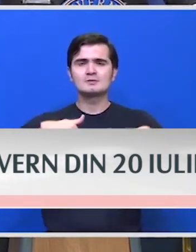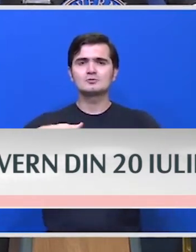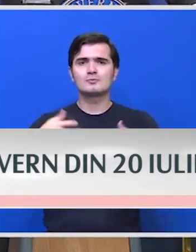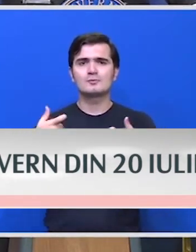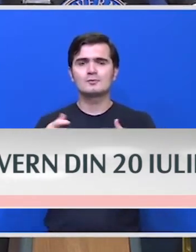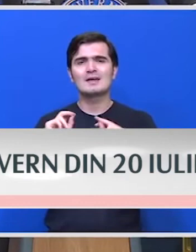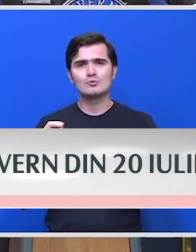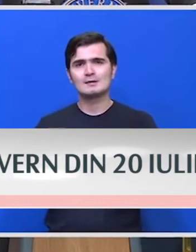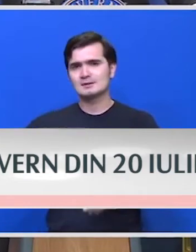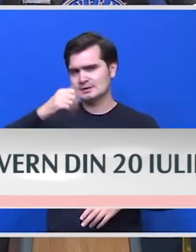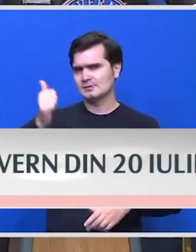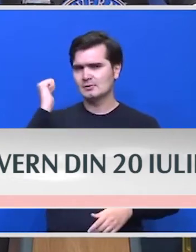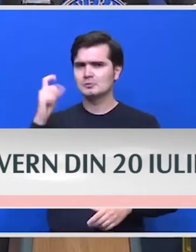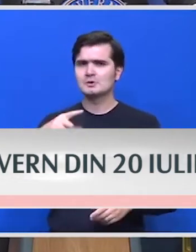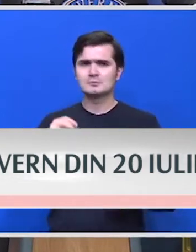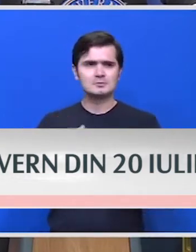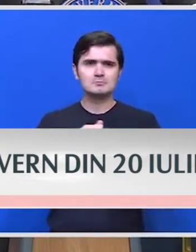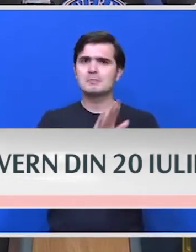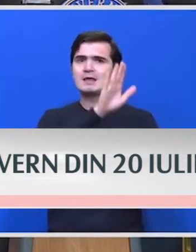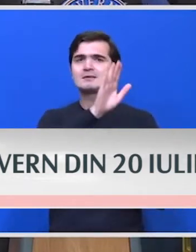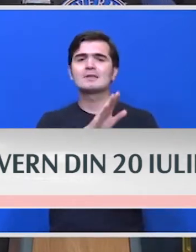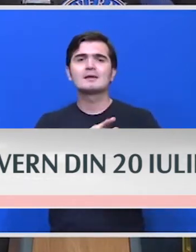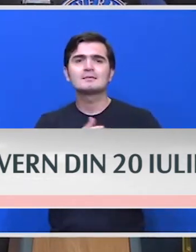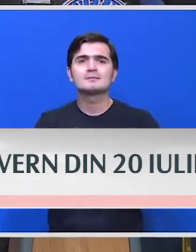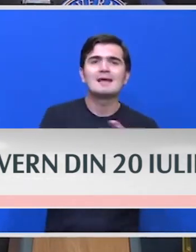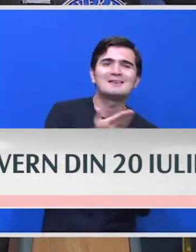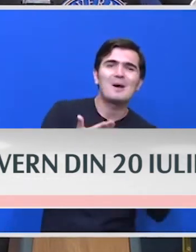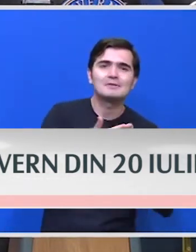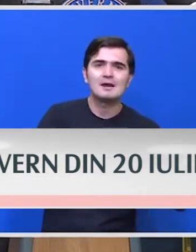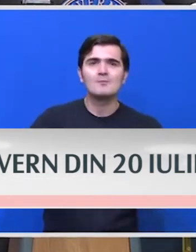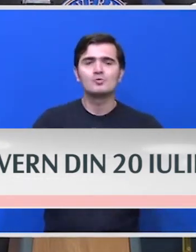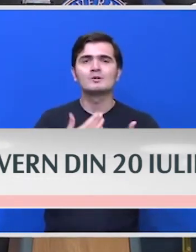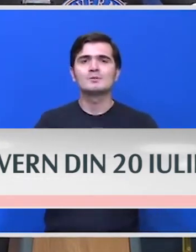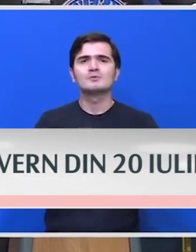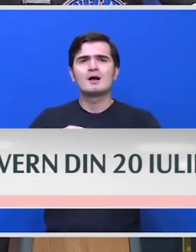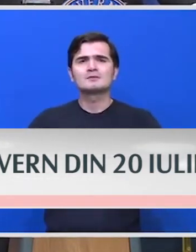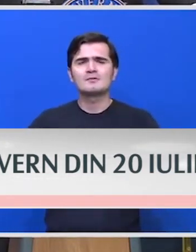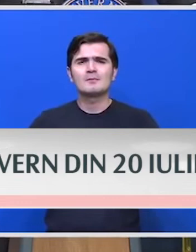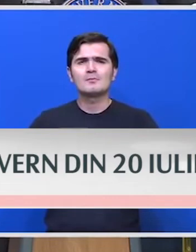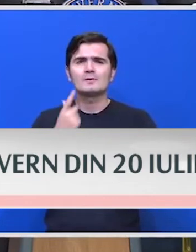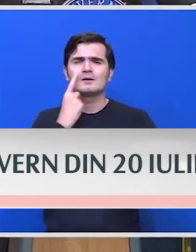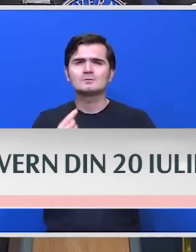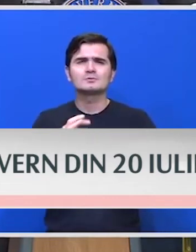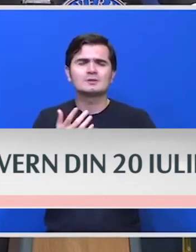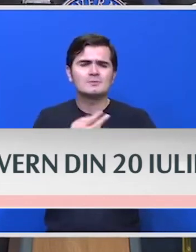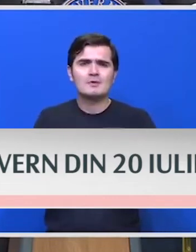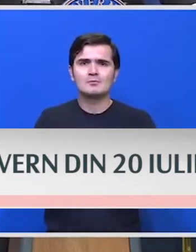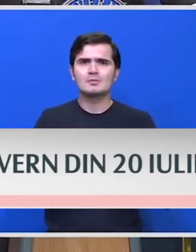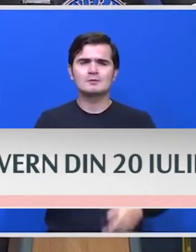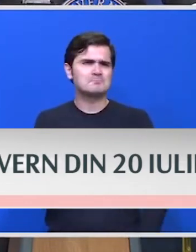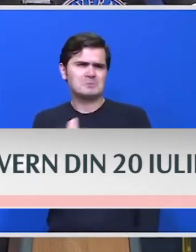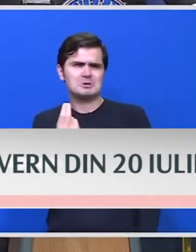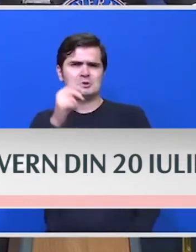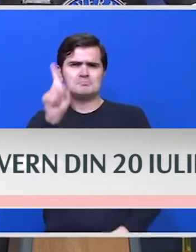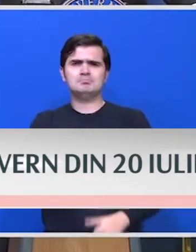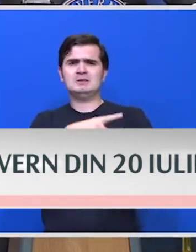trecute sunt lansate în dezbatere publică tocmai pentru a avea un feedback cât mai concret, care să contribuie apoi la... De ce se desfințează